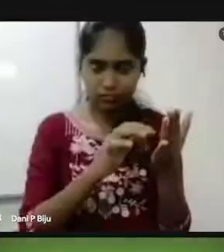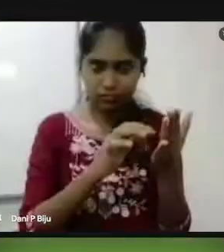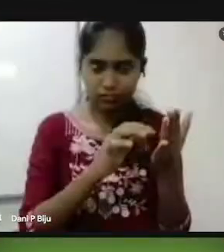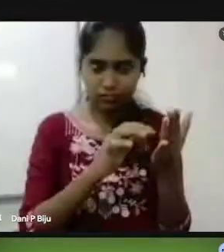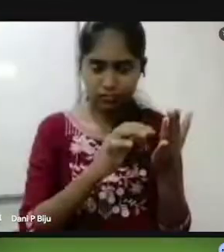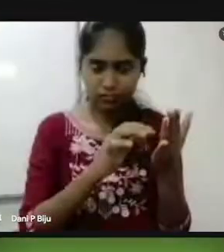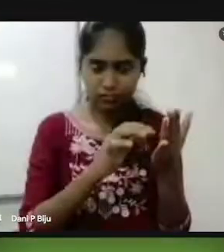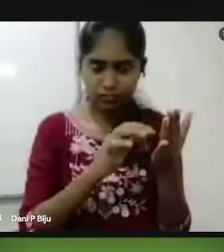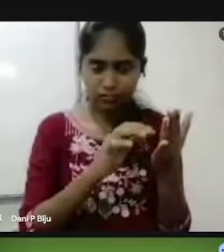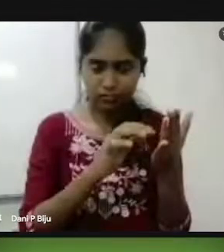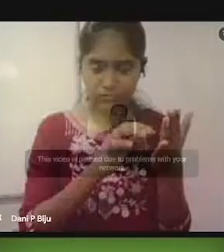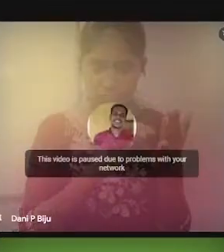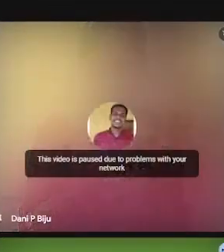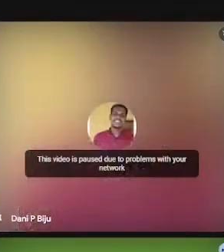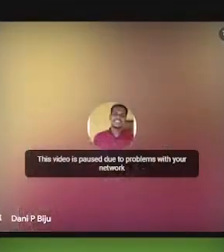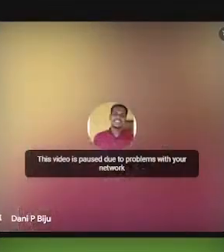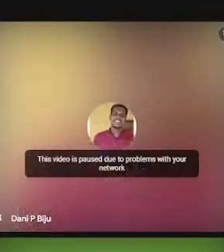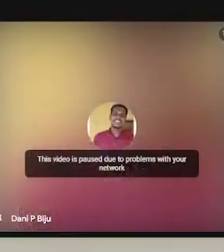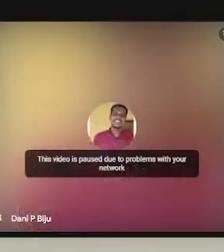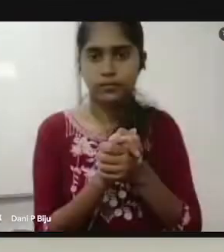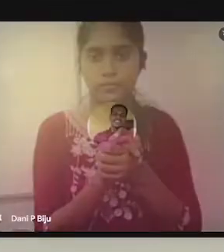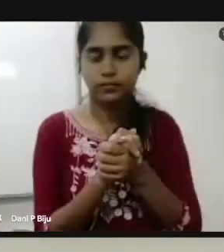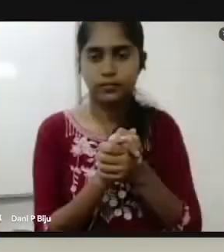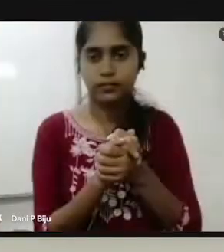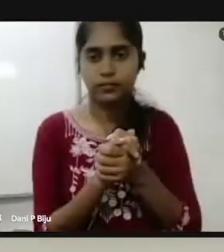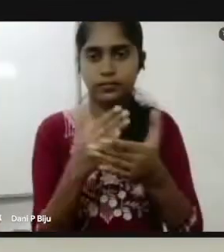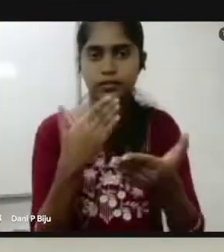ഓക്കെ ഓക്കെ, താങ്ക് യു മാം. താങ്ക് യു.